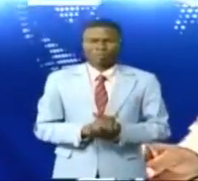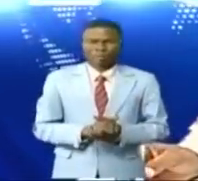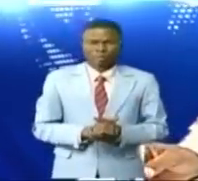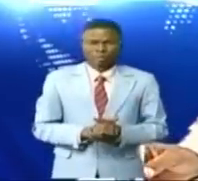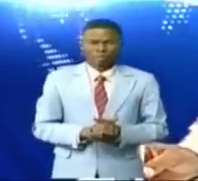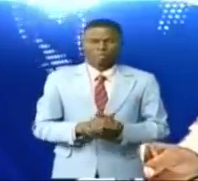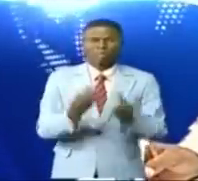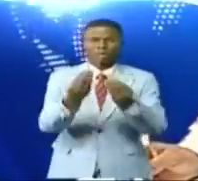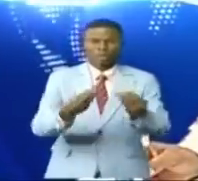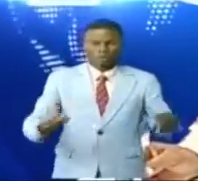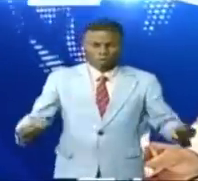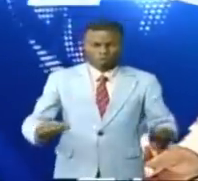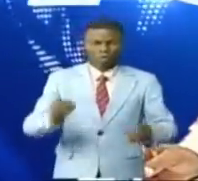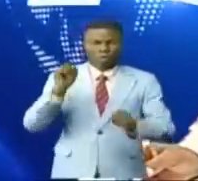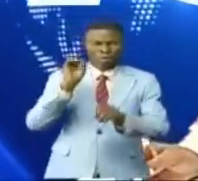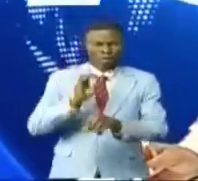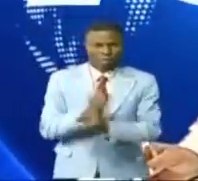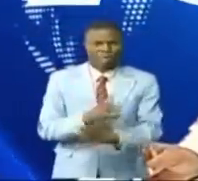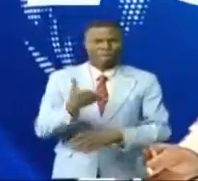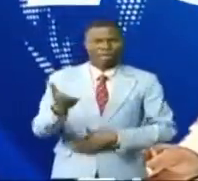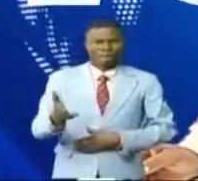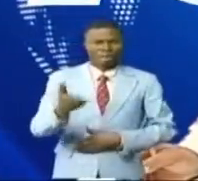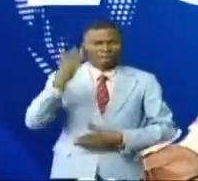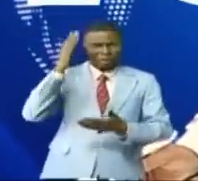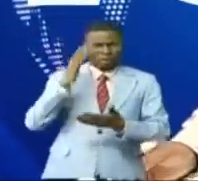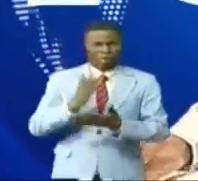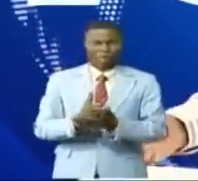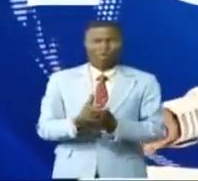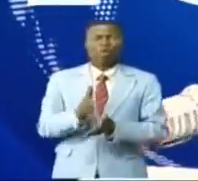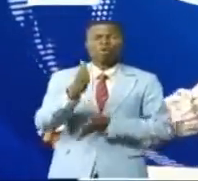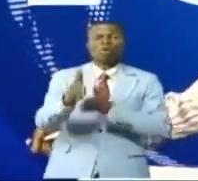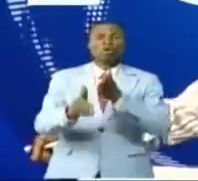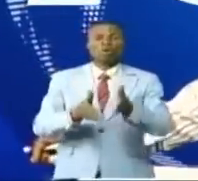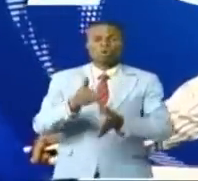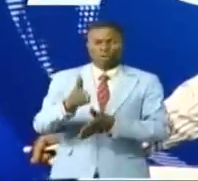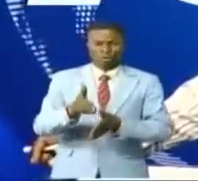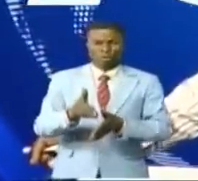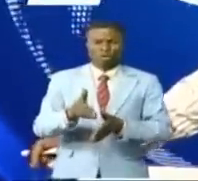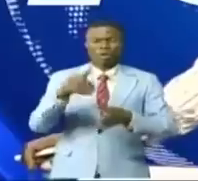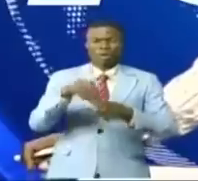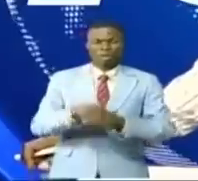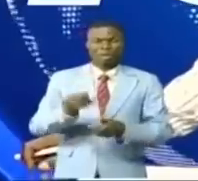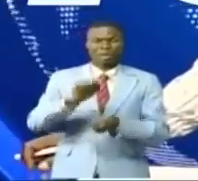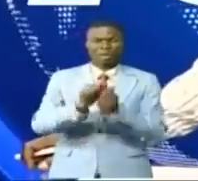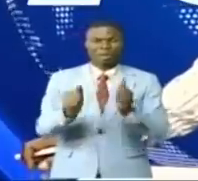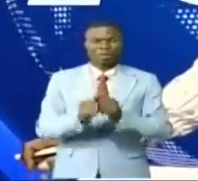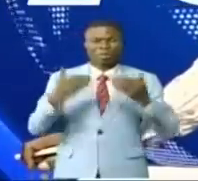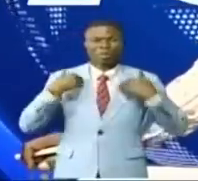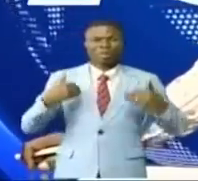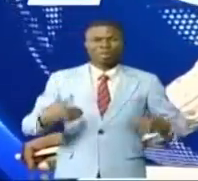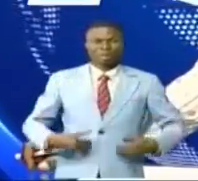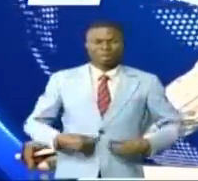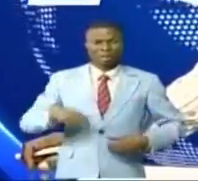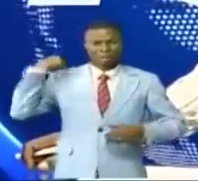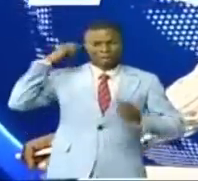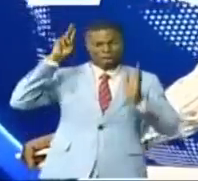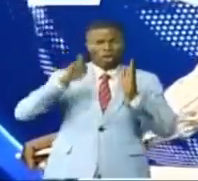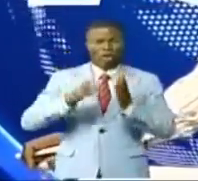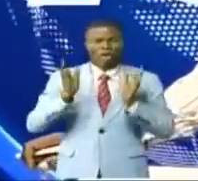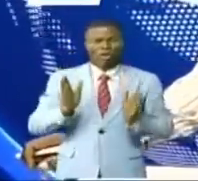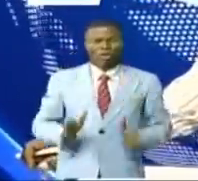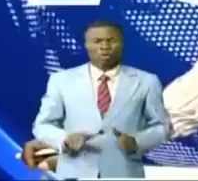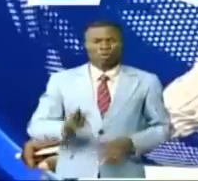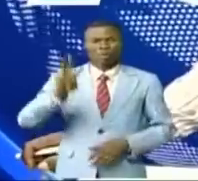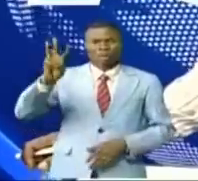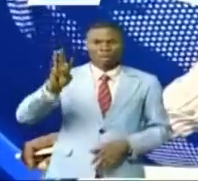Une solution vient d'être trouvée pour arrêter la fraude et autres abus dans les secteurs de la santé. Le gouverneur Yumba